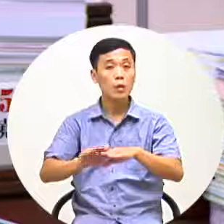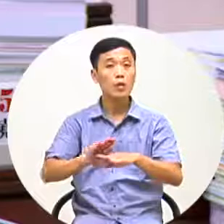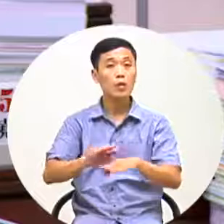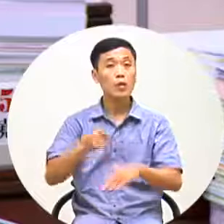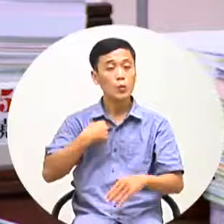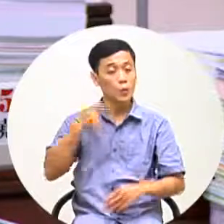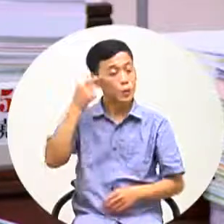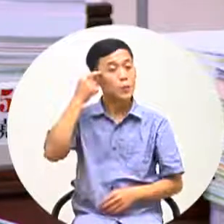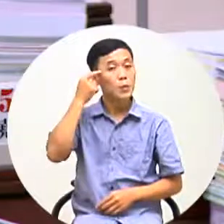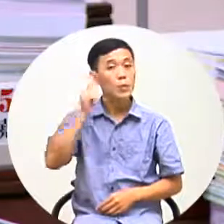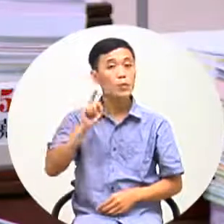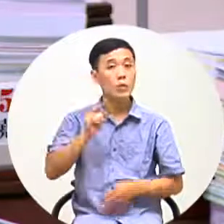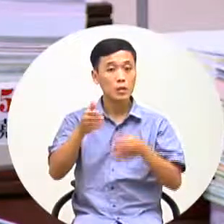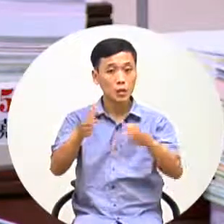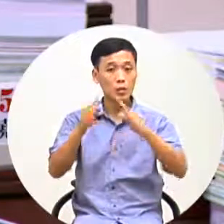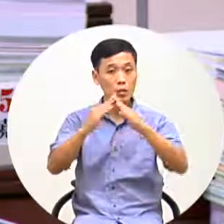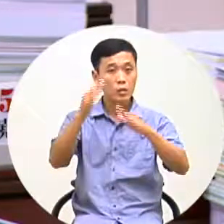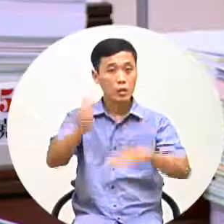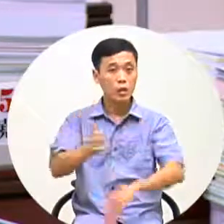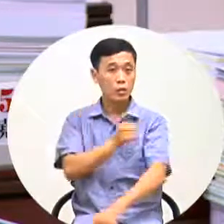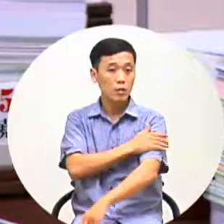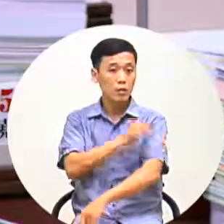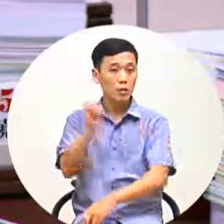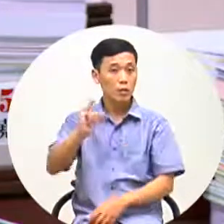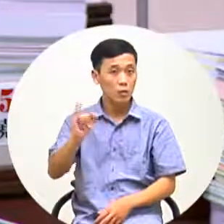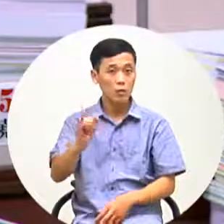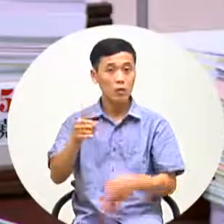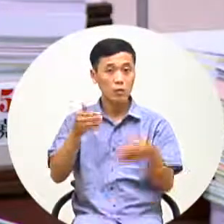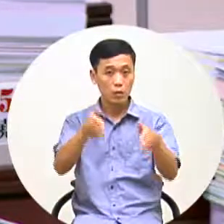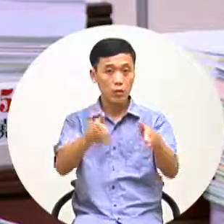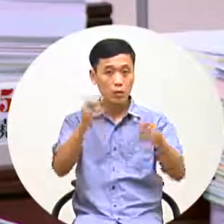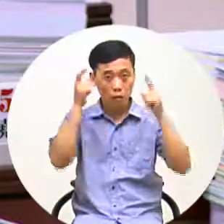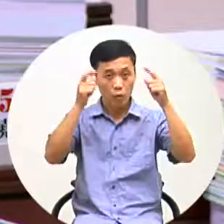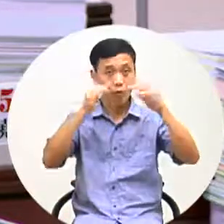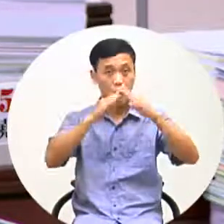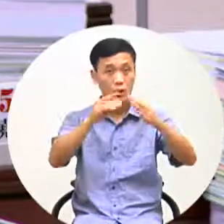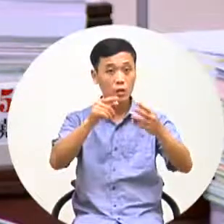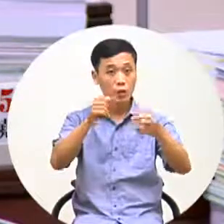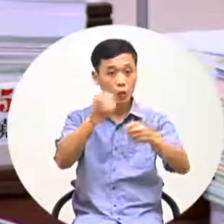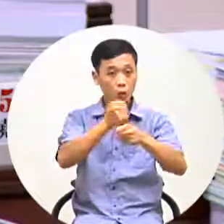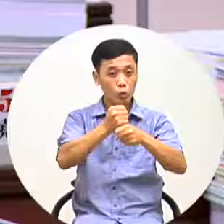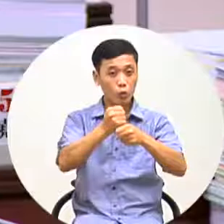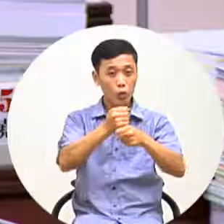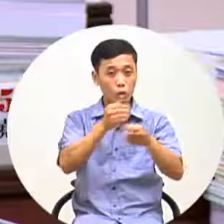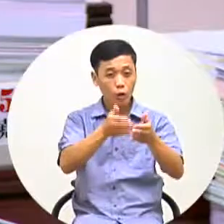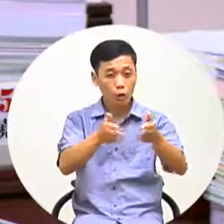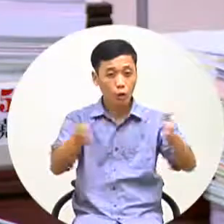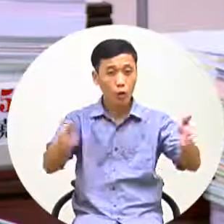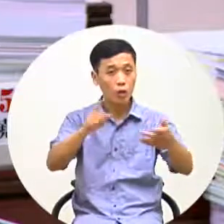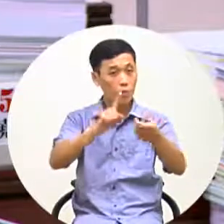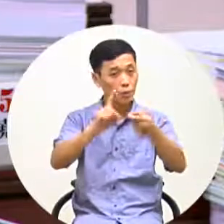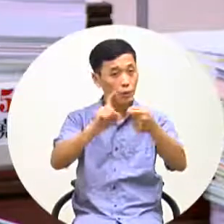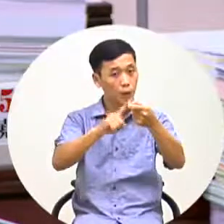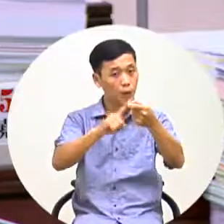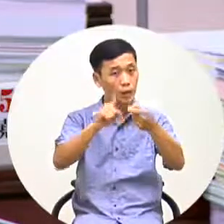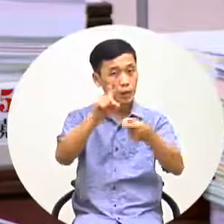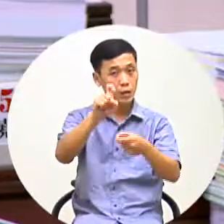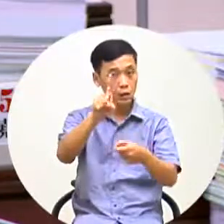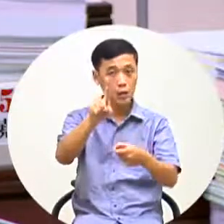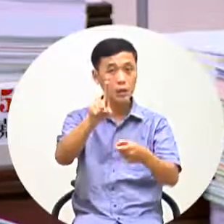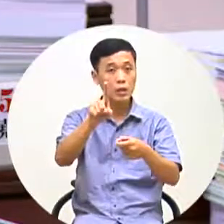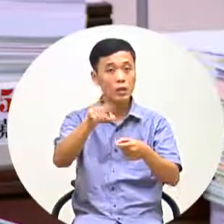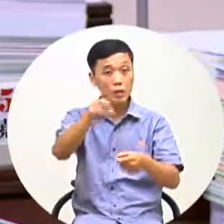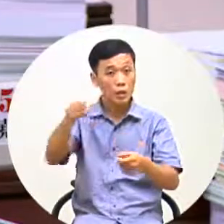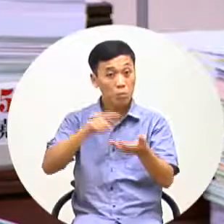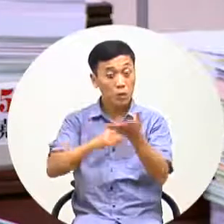长在高雄市11年的这个表现到这种程度的时候，这个部分如果让他完成，我觉得在